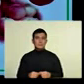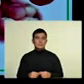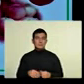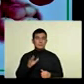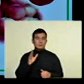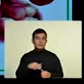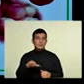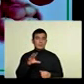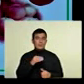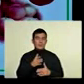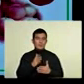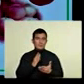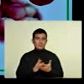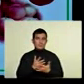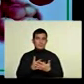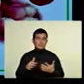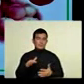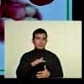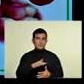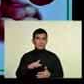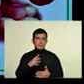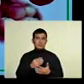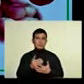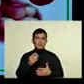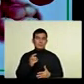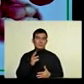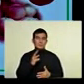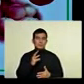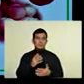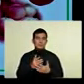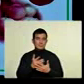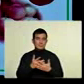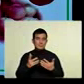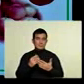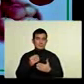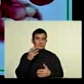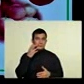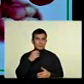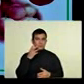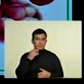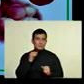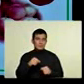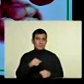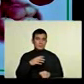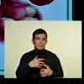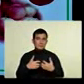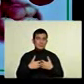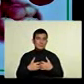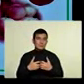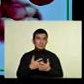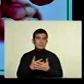Пусть будет хлебным этот край, безводный и бесплодный. Пусть яблок, ягод